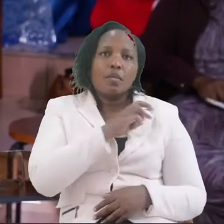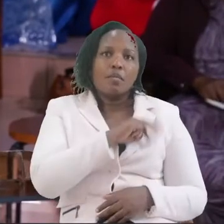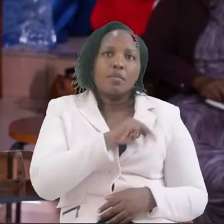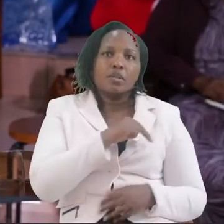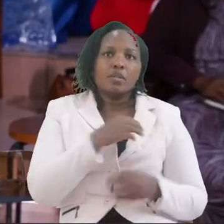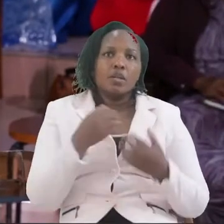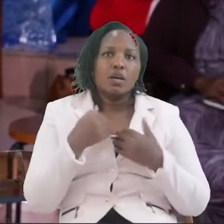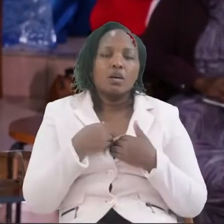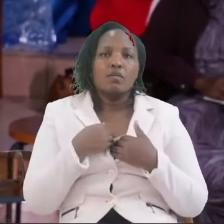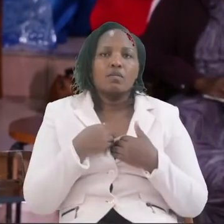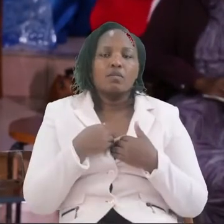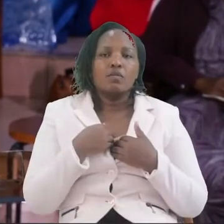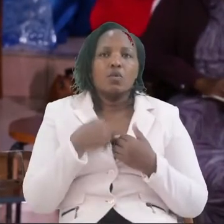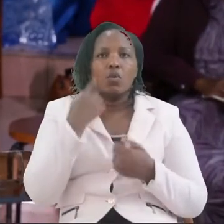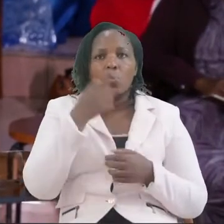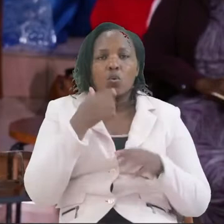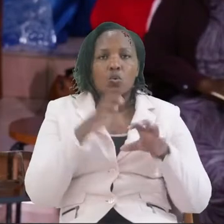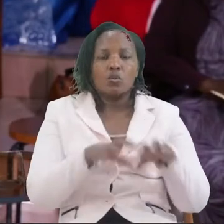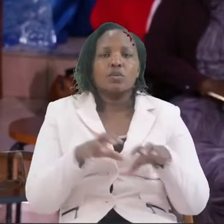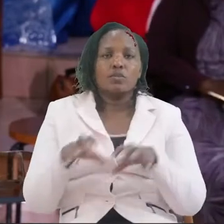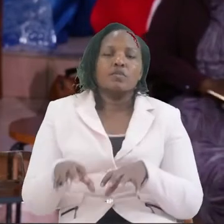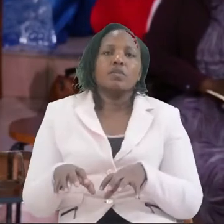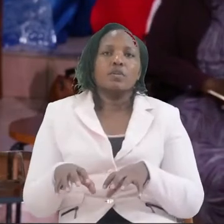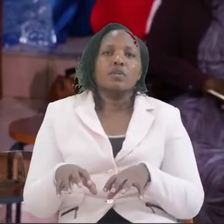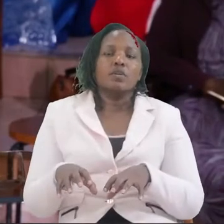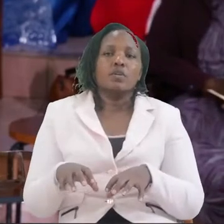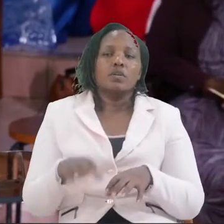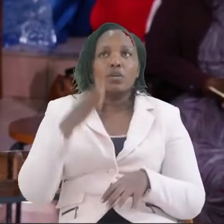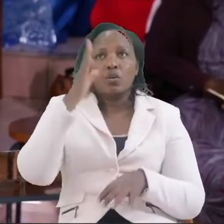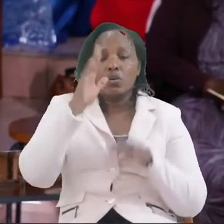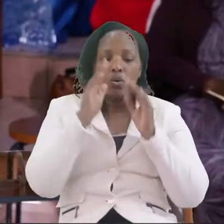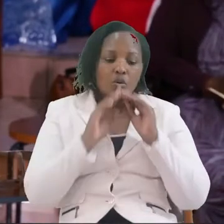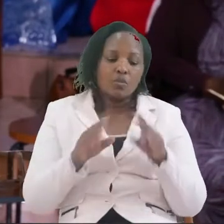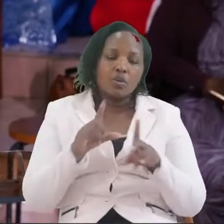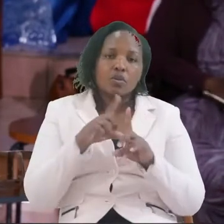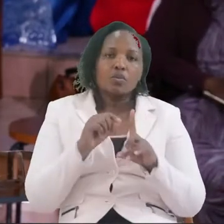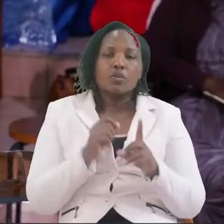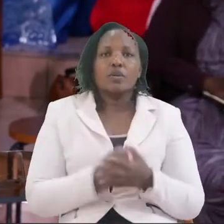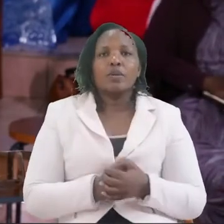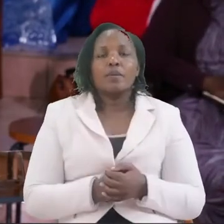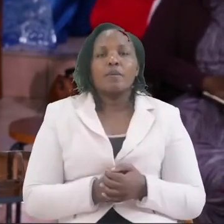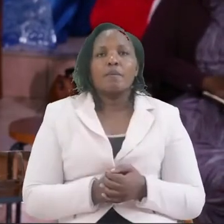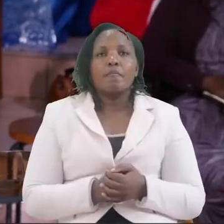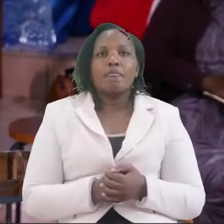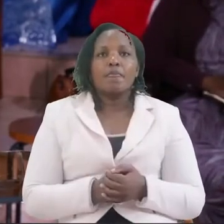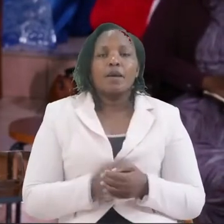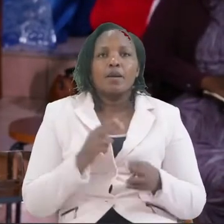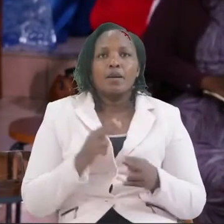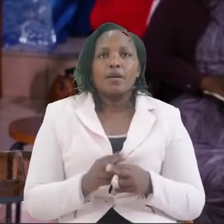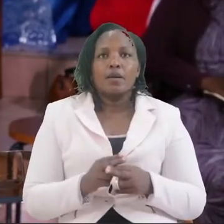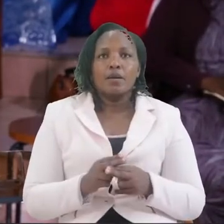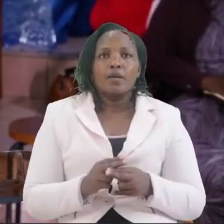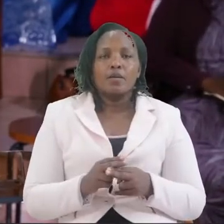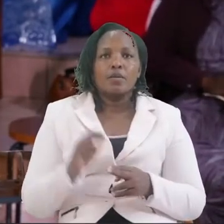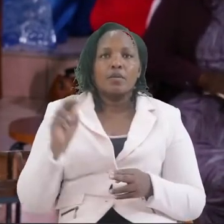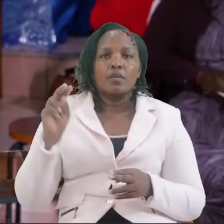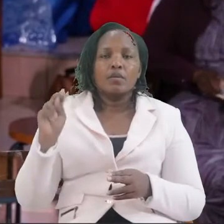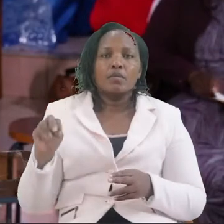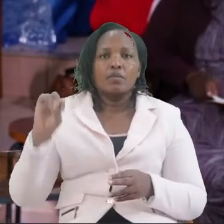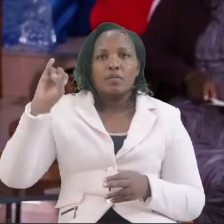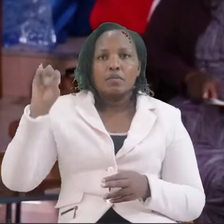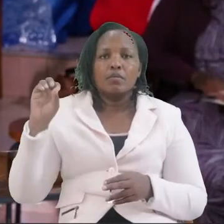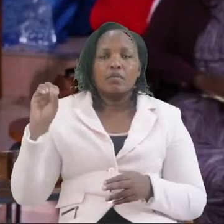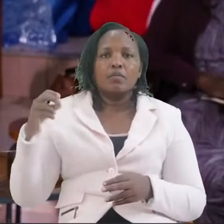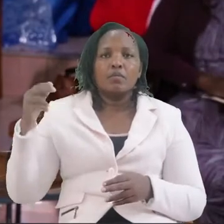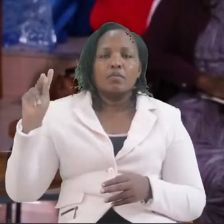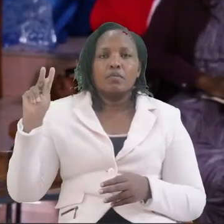watu wake walioteswa. Bwana alibariki neno lake. Jina langu ni Njoki Chege na